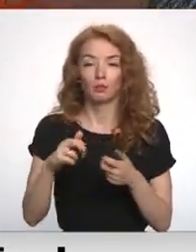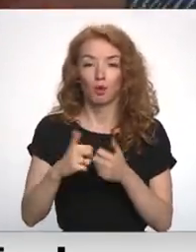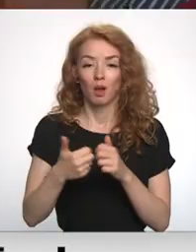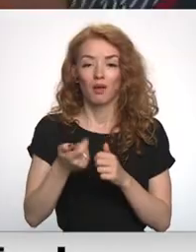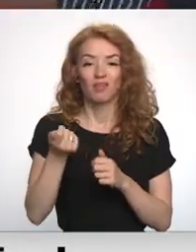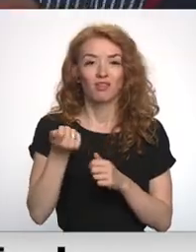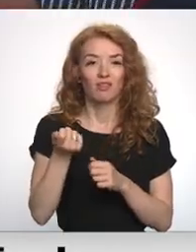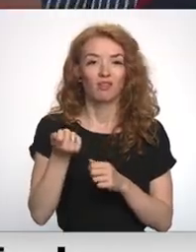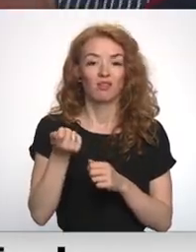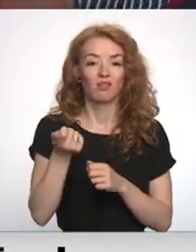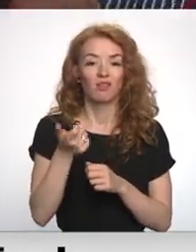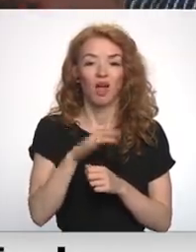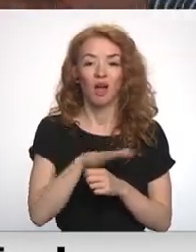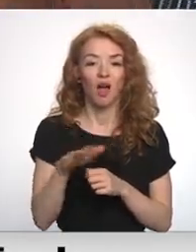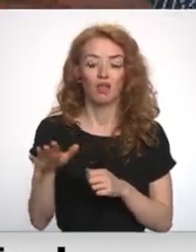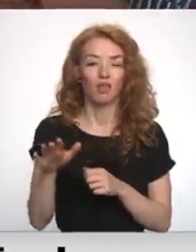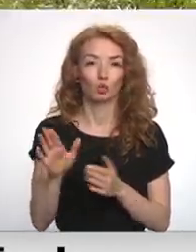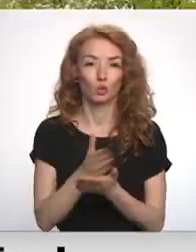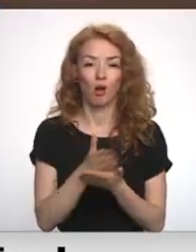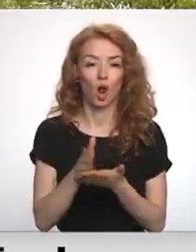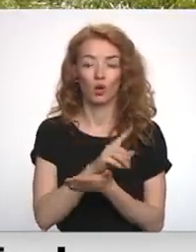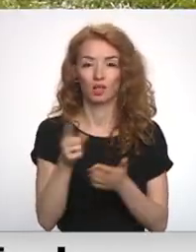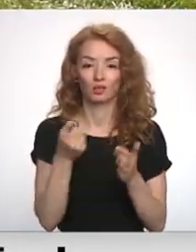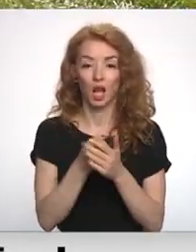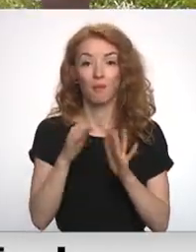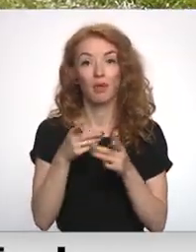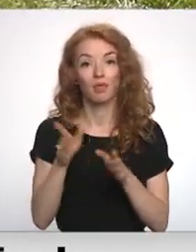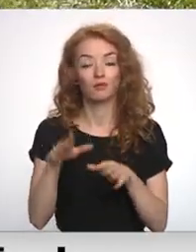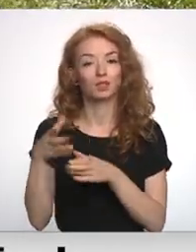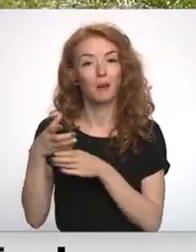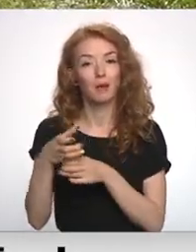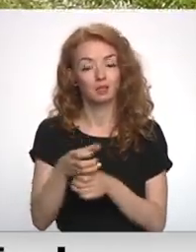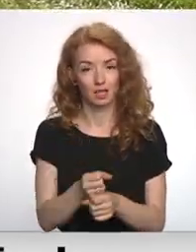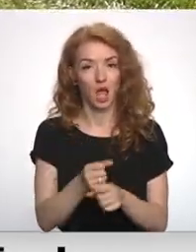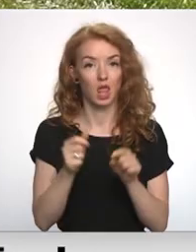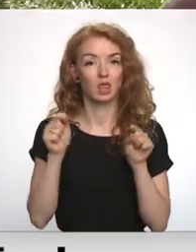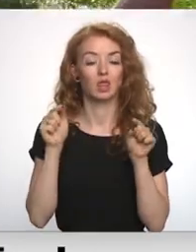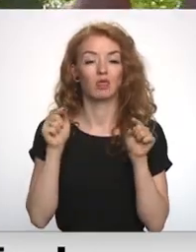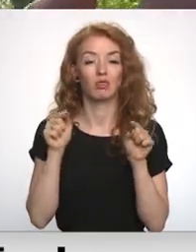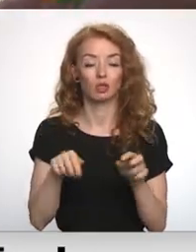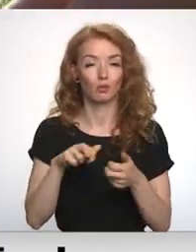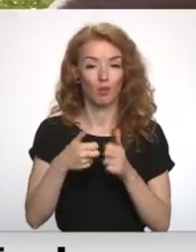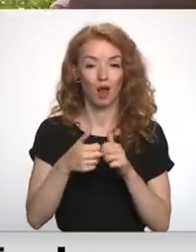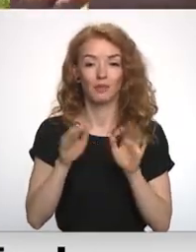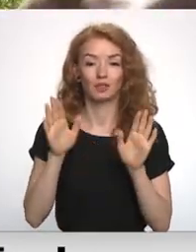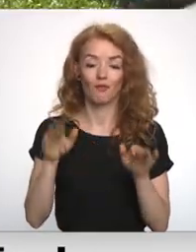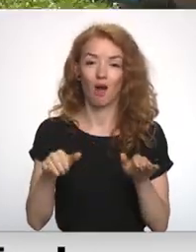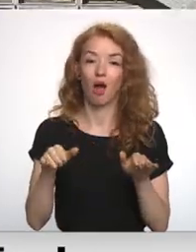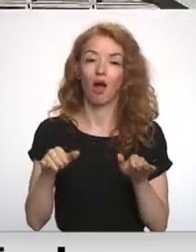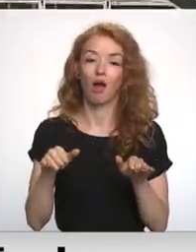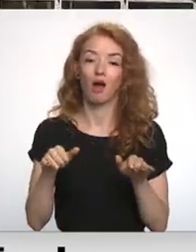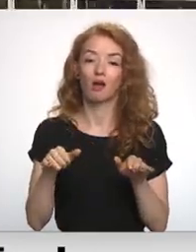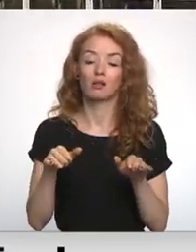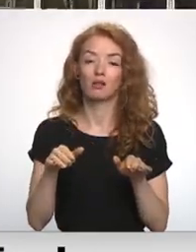būt atrisinātas līdz galam, bet viņas var būt mazinātas. Viņas var kaut kādi